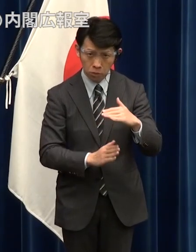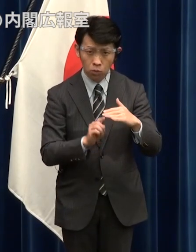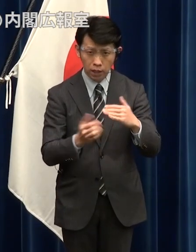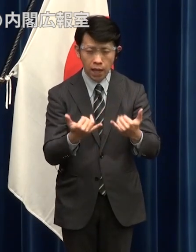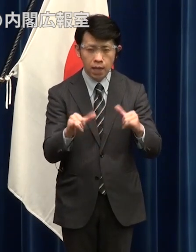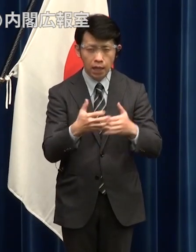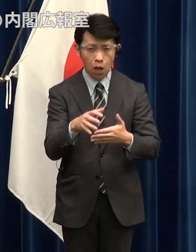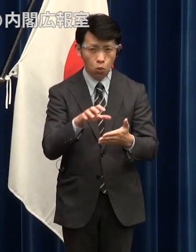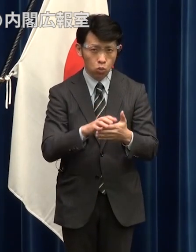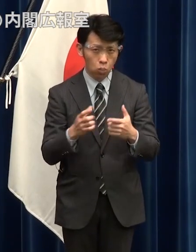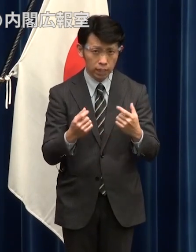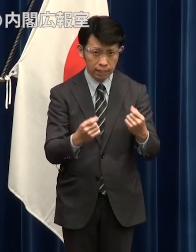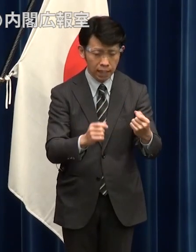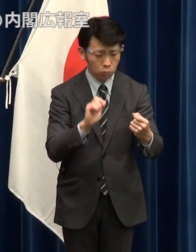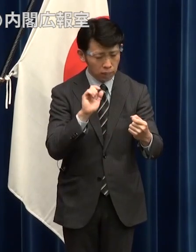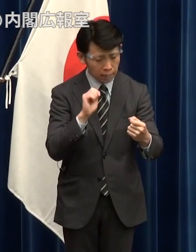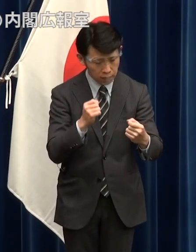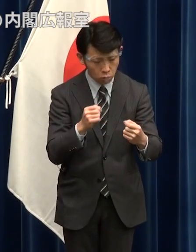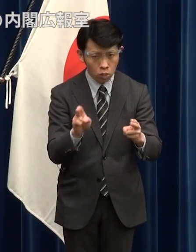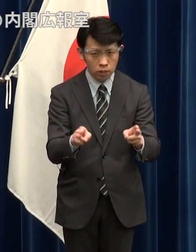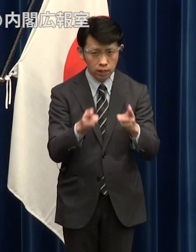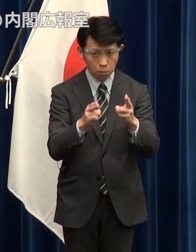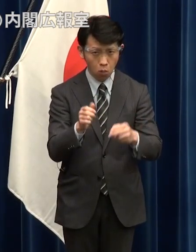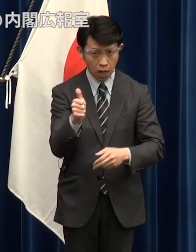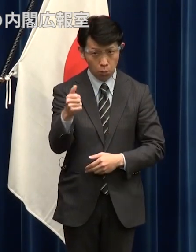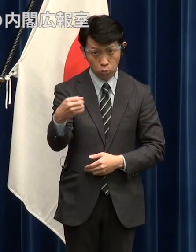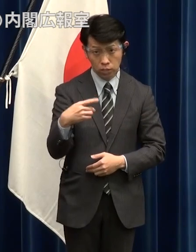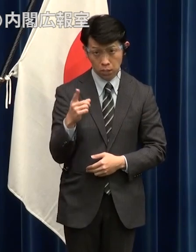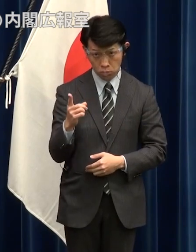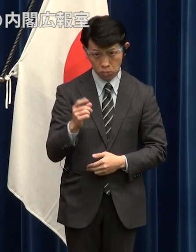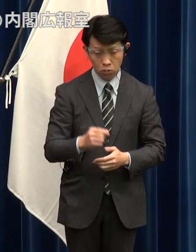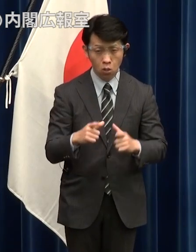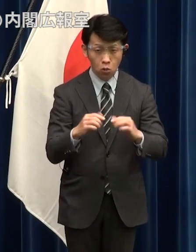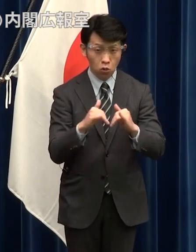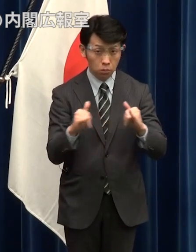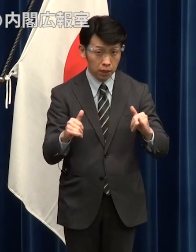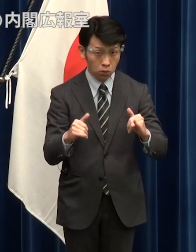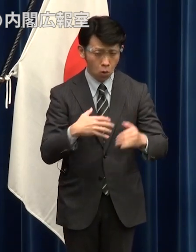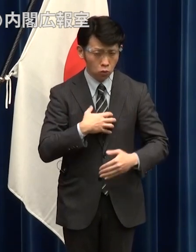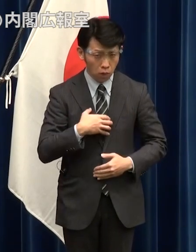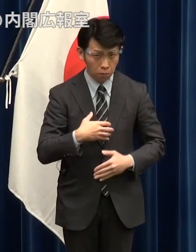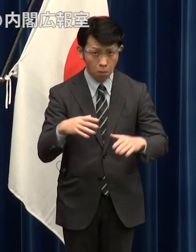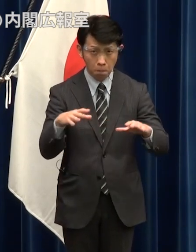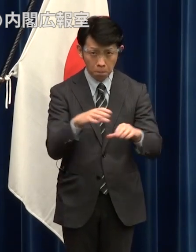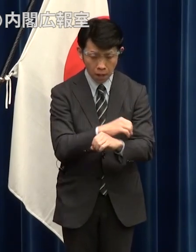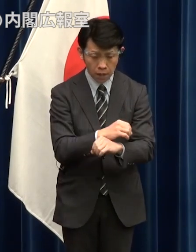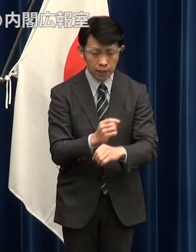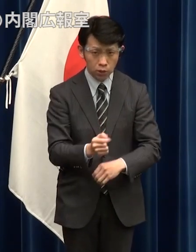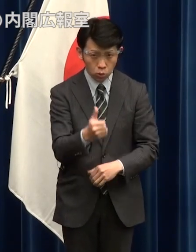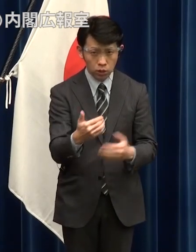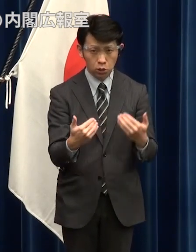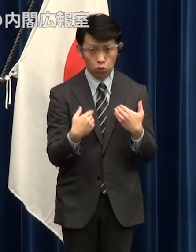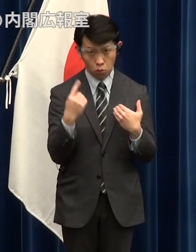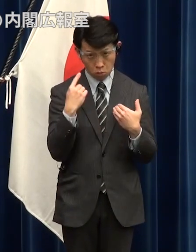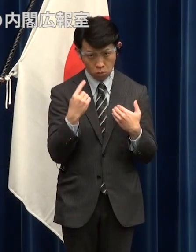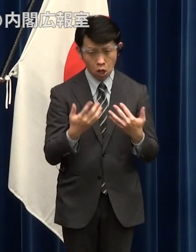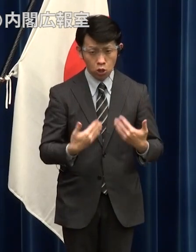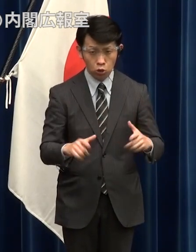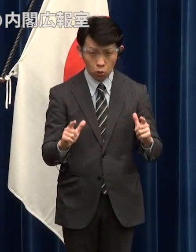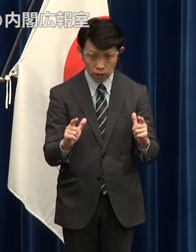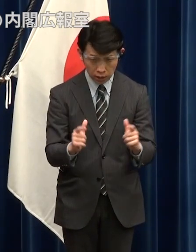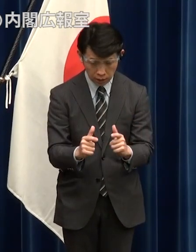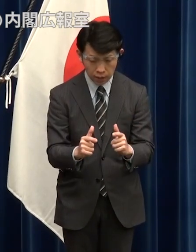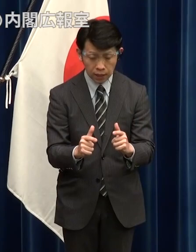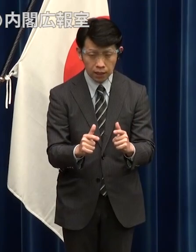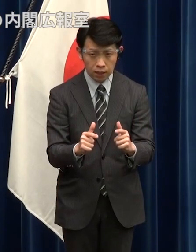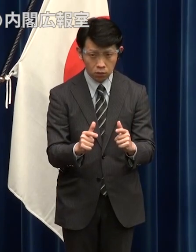維持が難しくなると警鐘を鳴らしています。こうした国民の不安を早期に解消すべきかと思いますが、少子化対策、子育て支援への考